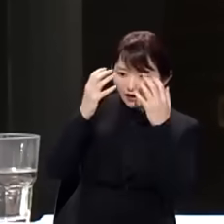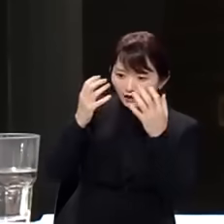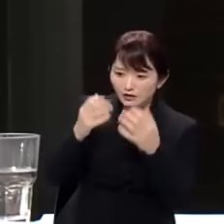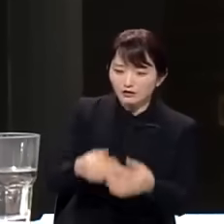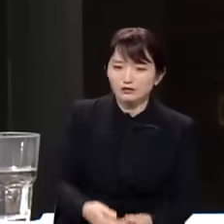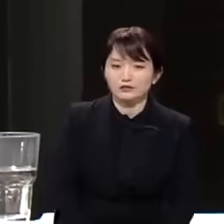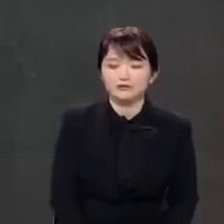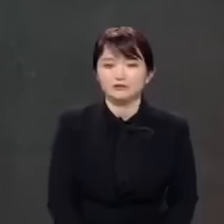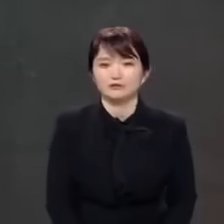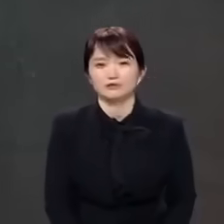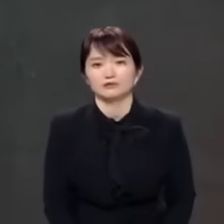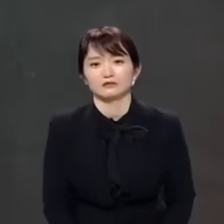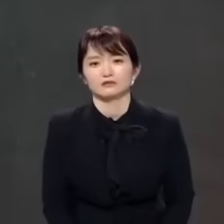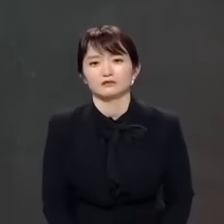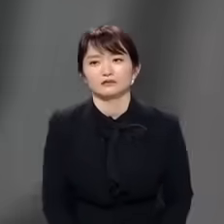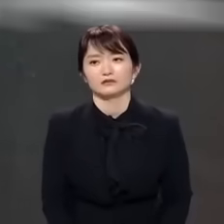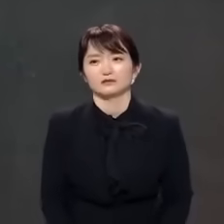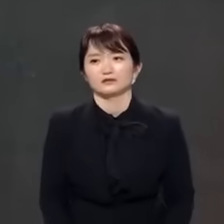짚어보죠.